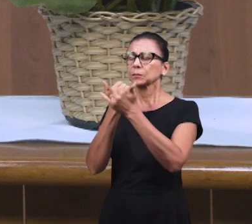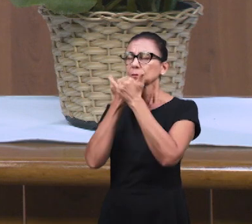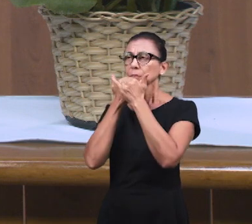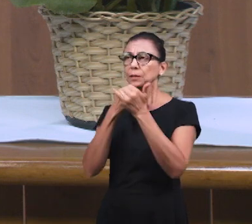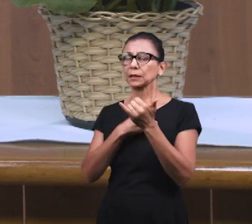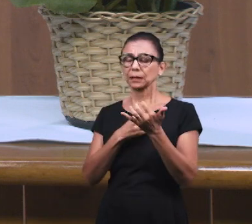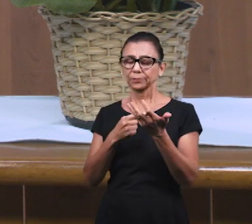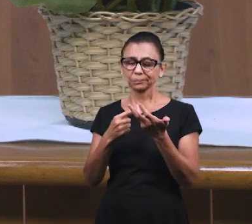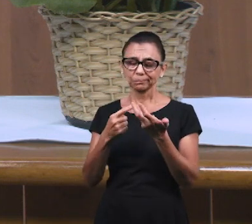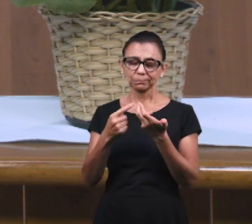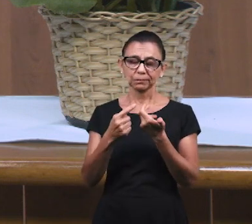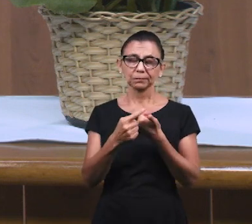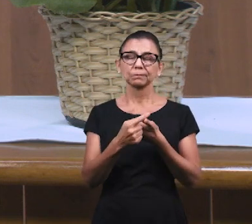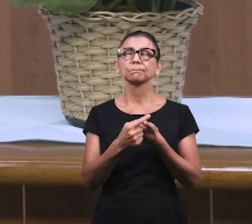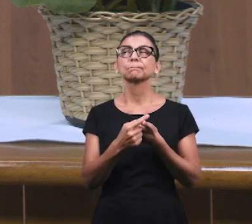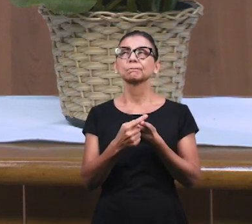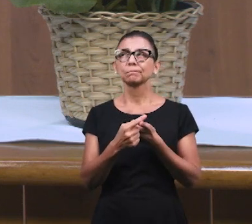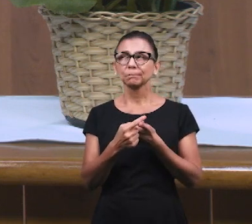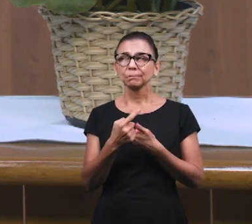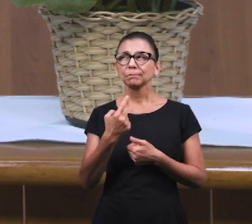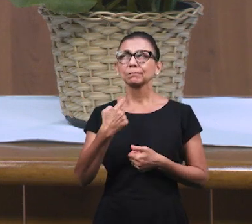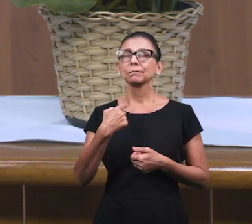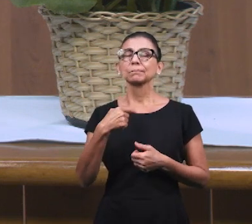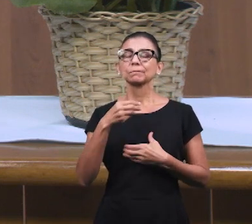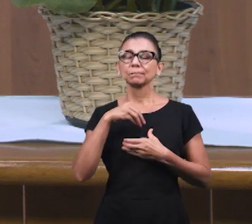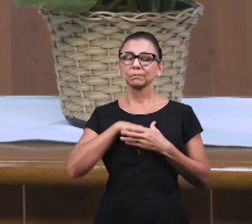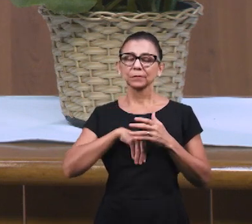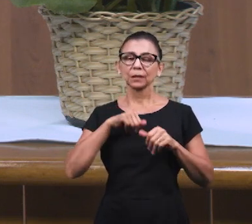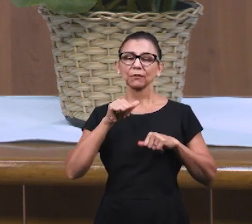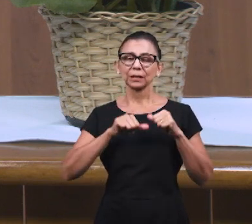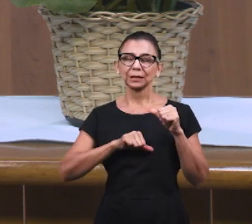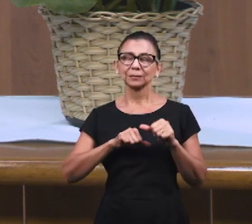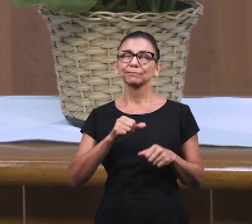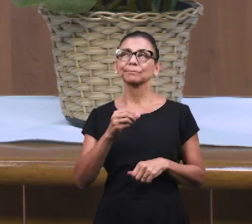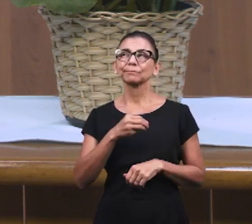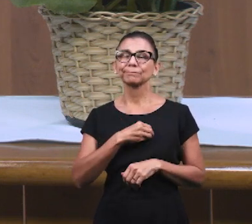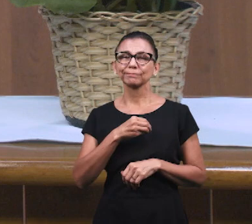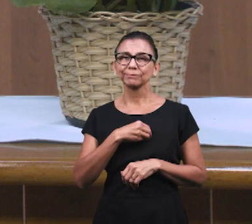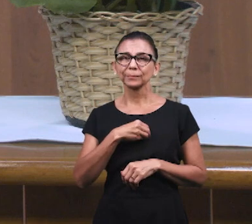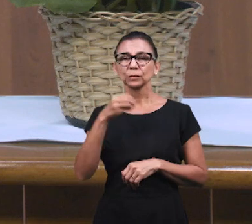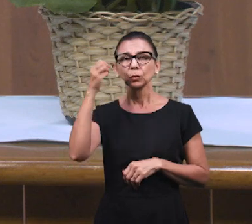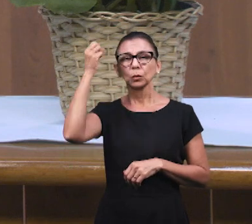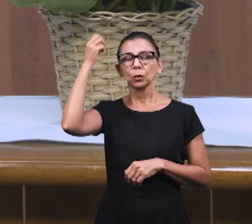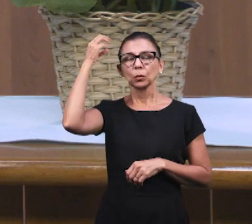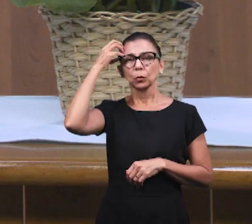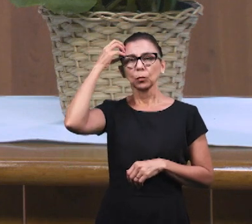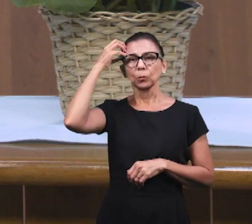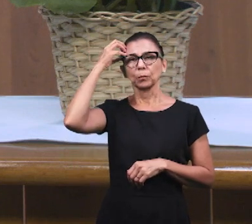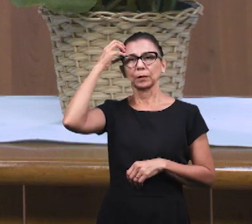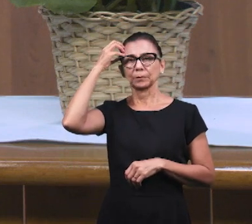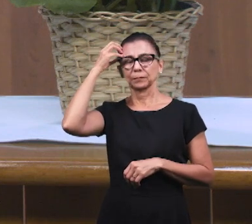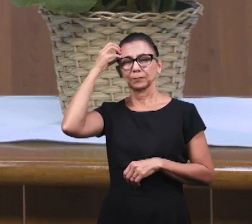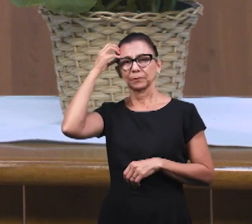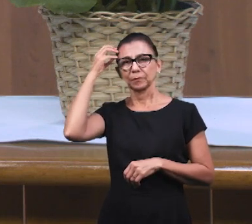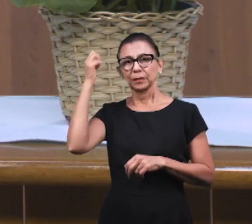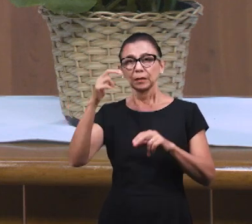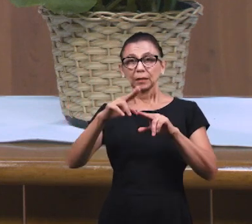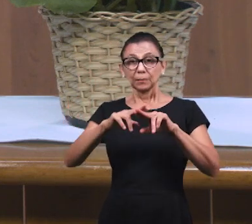de nos péchés, en reconnaissant que nous sommes des pécheurs. Nous demandons, Seigneur, que par l'opération de ton Saint-Esprit dans nos